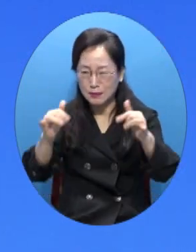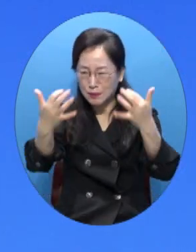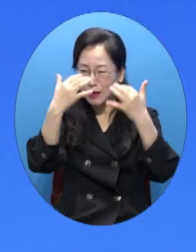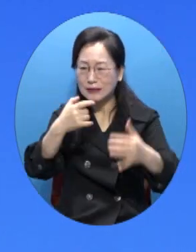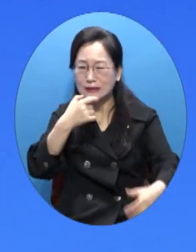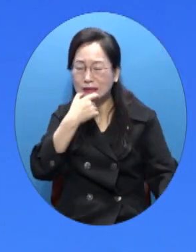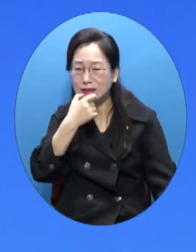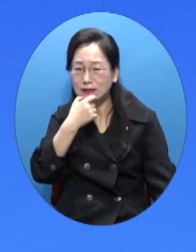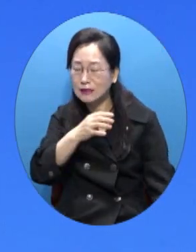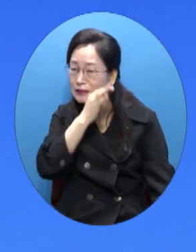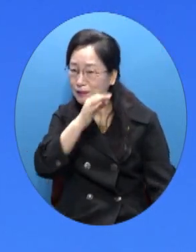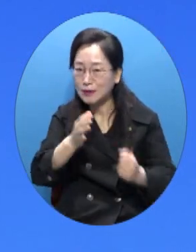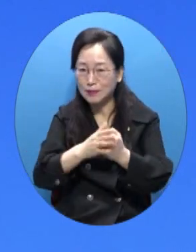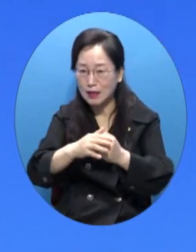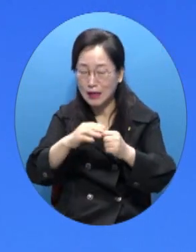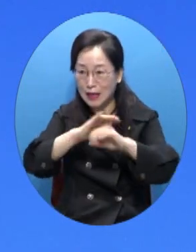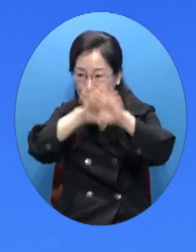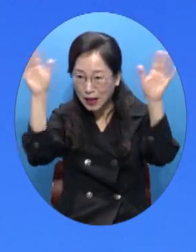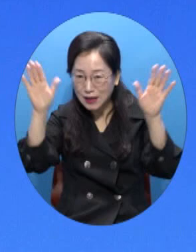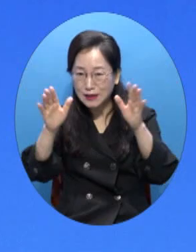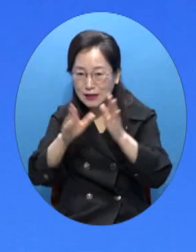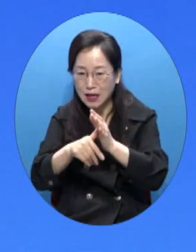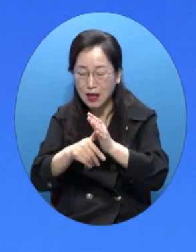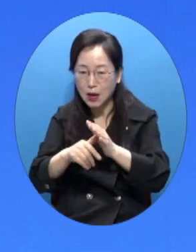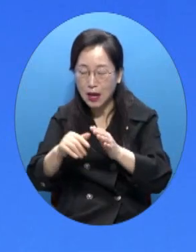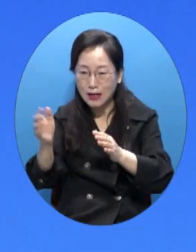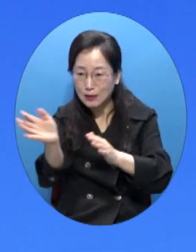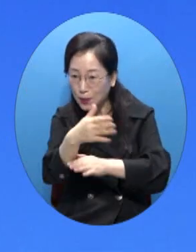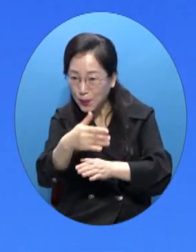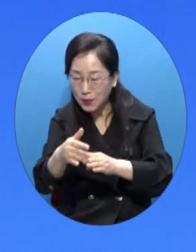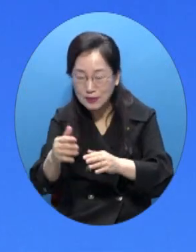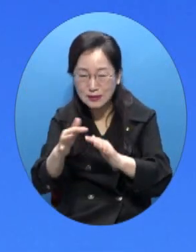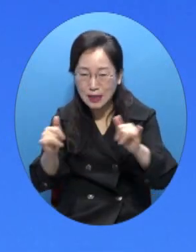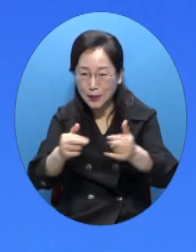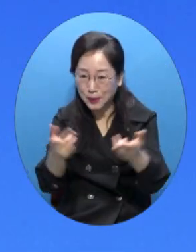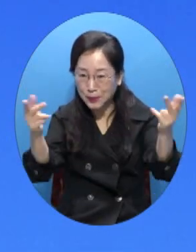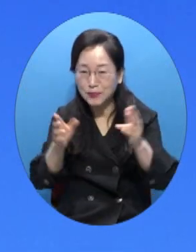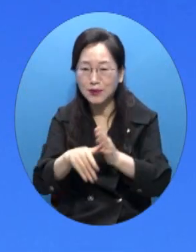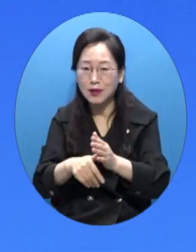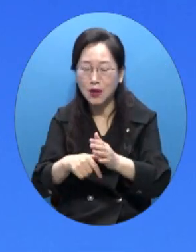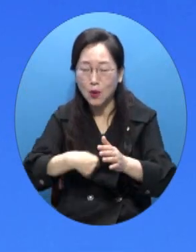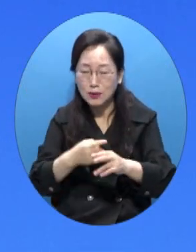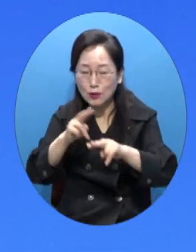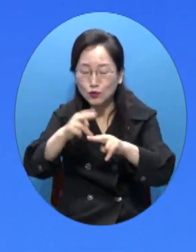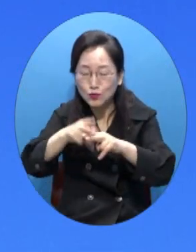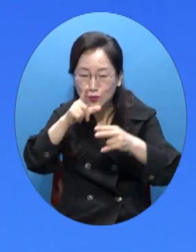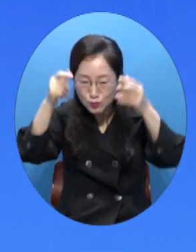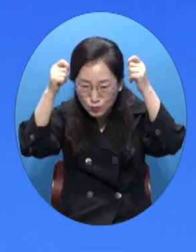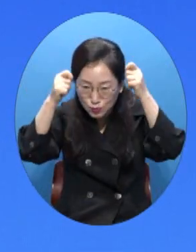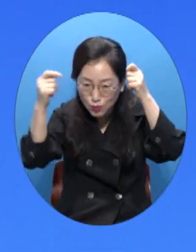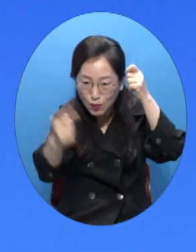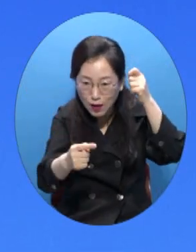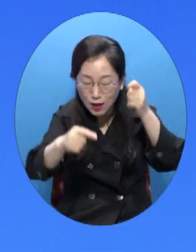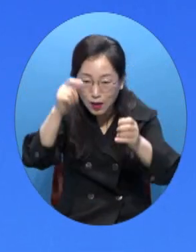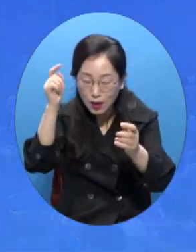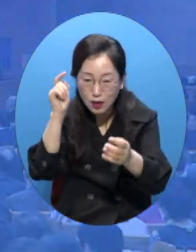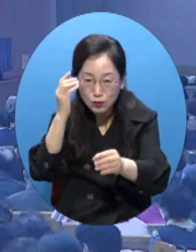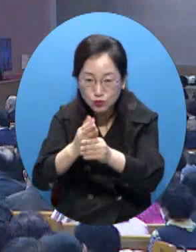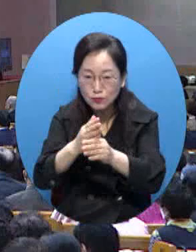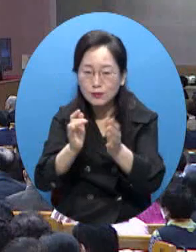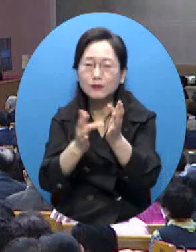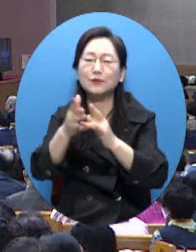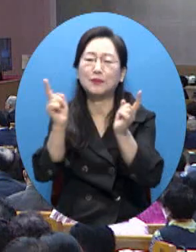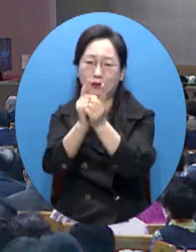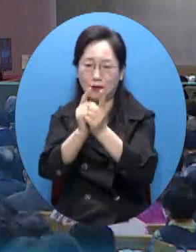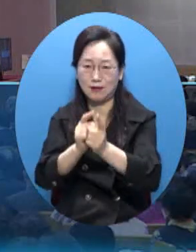그 우물가에 앉은 예수님을 만났습니다. 예수님의 말씀을 듣고 그의 사마리아 여인의 운명이